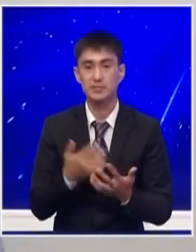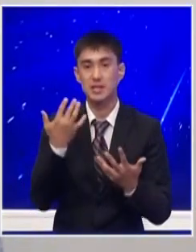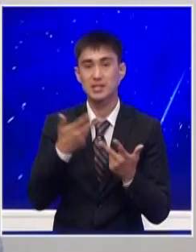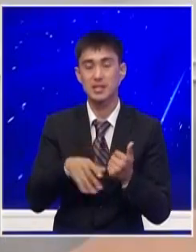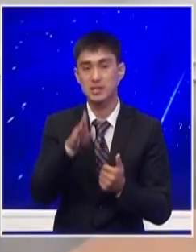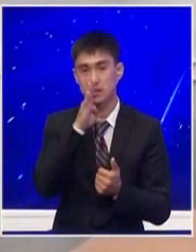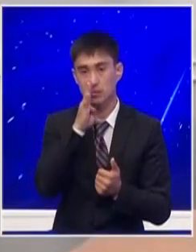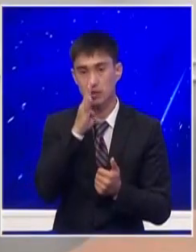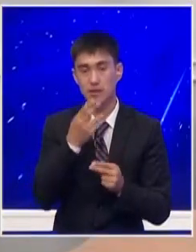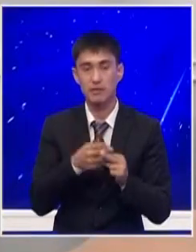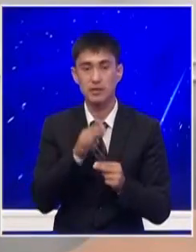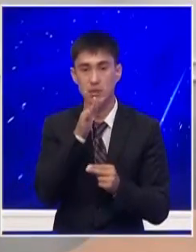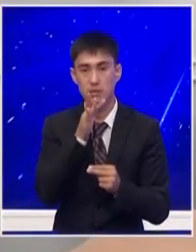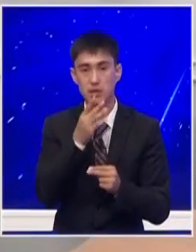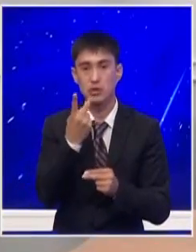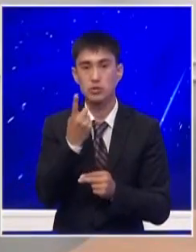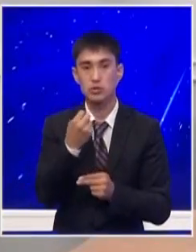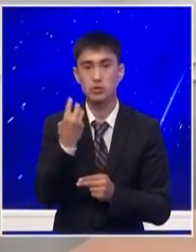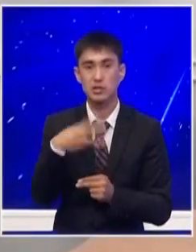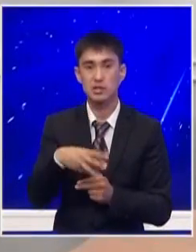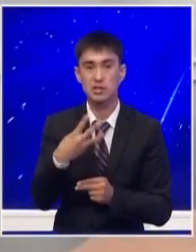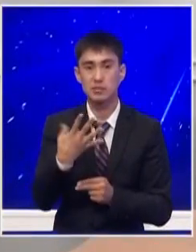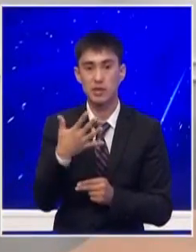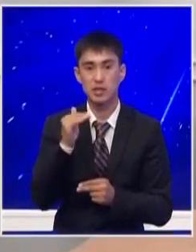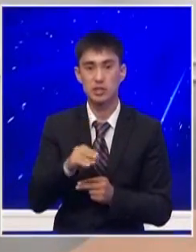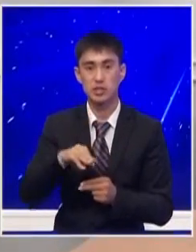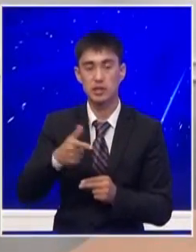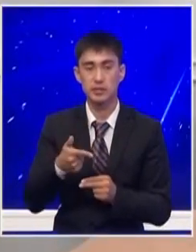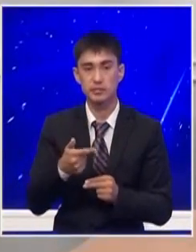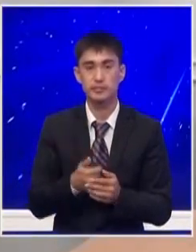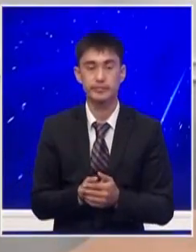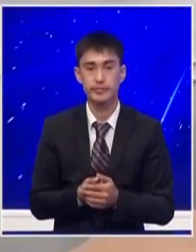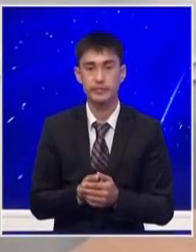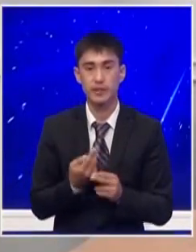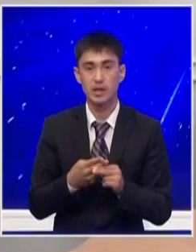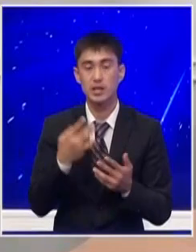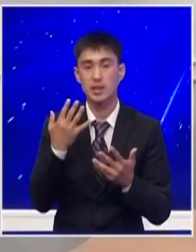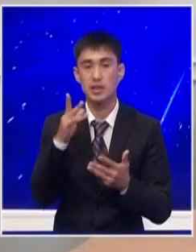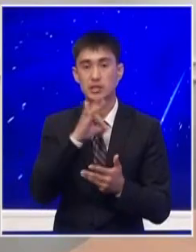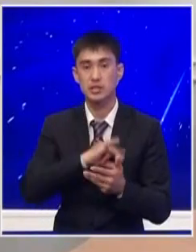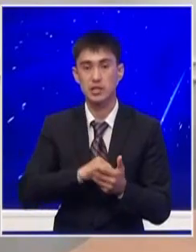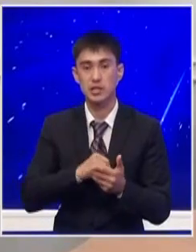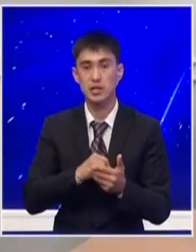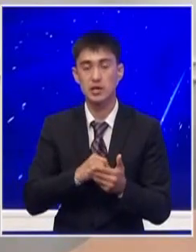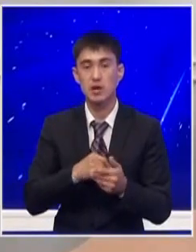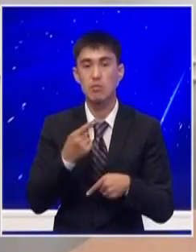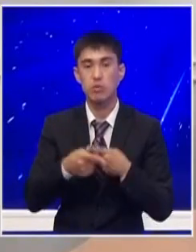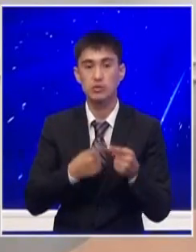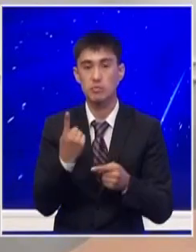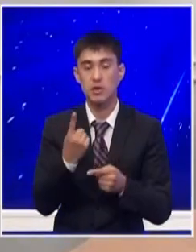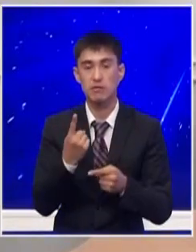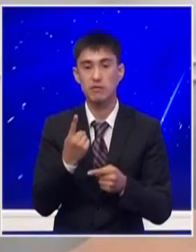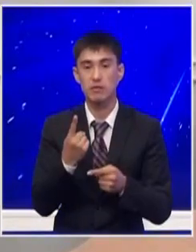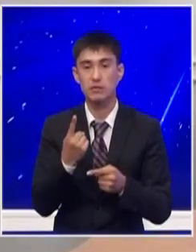средняя зарплата в данный момент составляет 135 тысяч тенге. Это начисление после 1